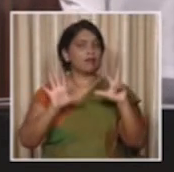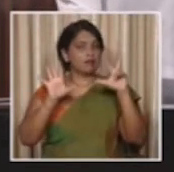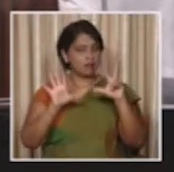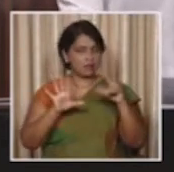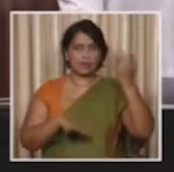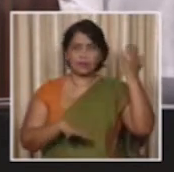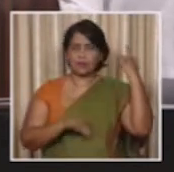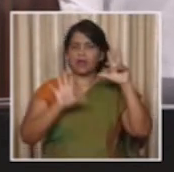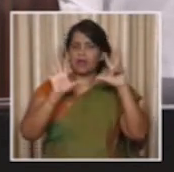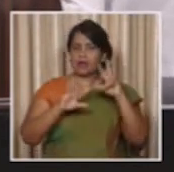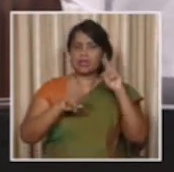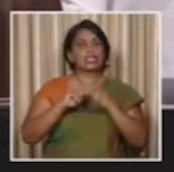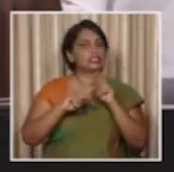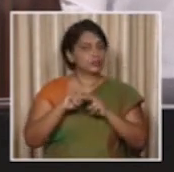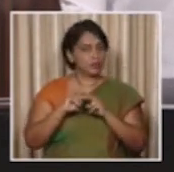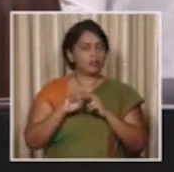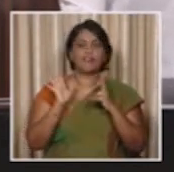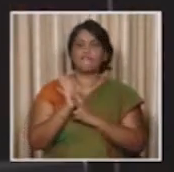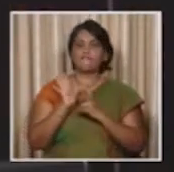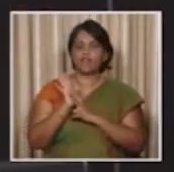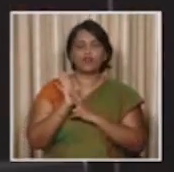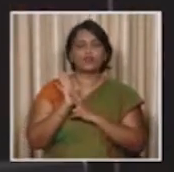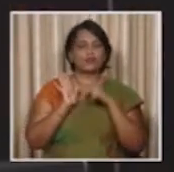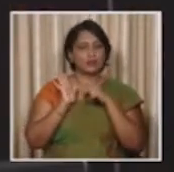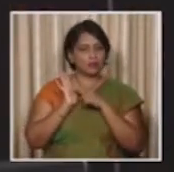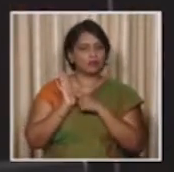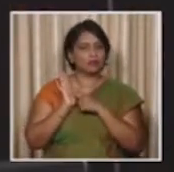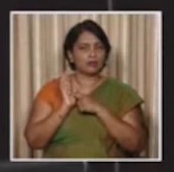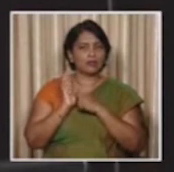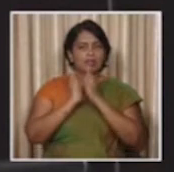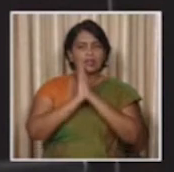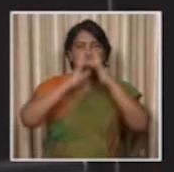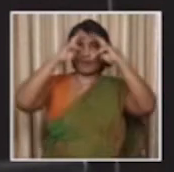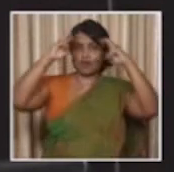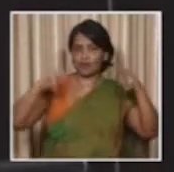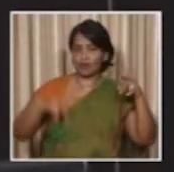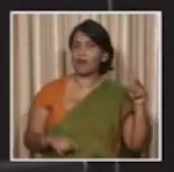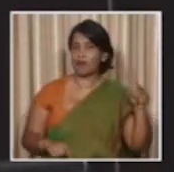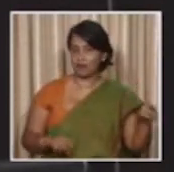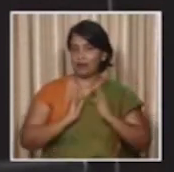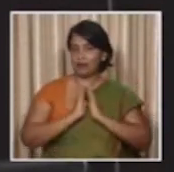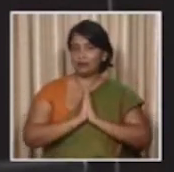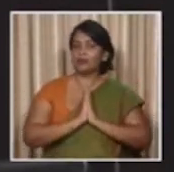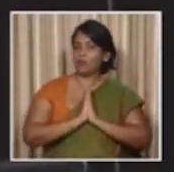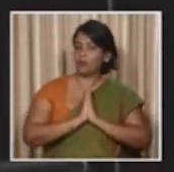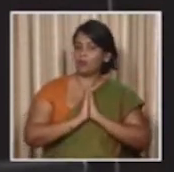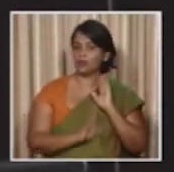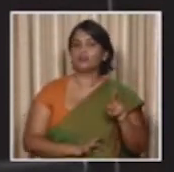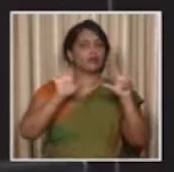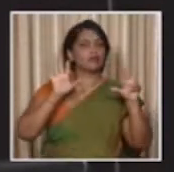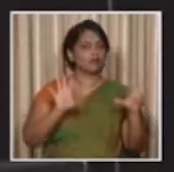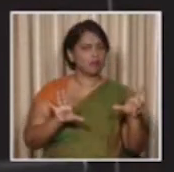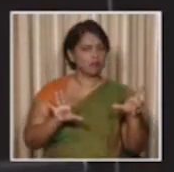ගිය අටවැනිදා සිකුරාදා වවුනියා උතුරේ සිවන් ගෝවිල් බඩකිනාරි මලේ පූජාප කරපු අට